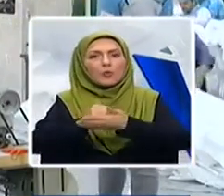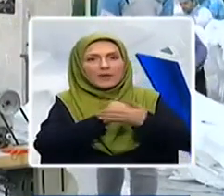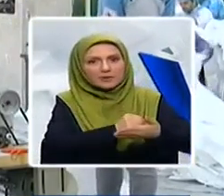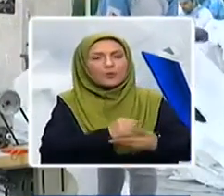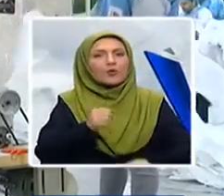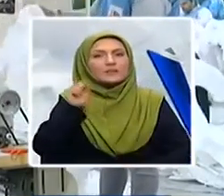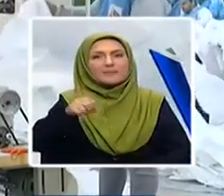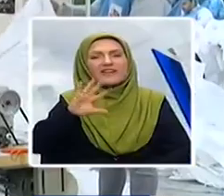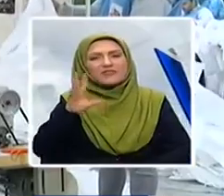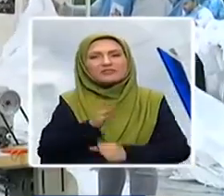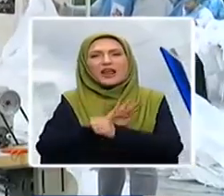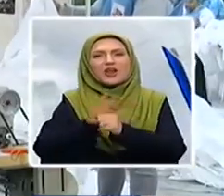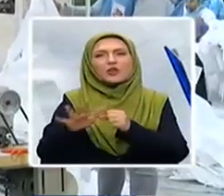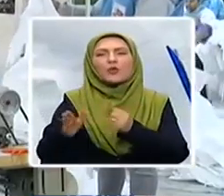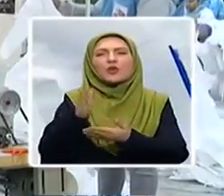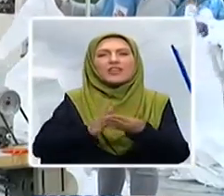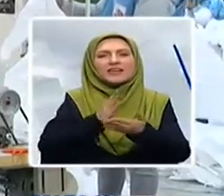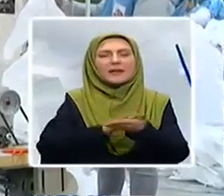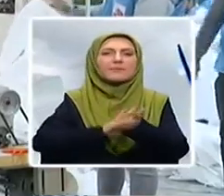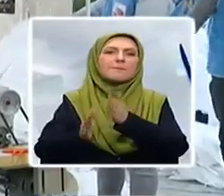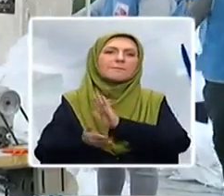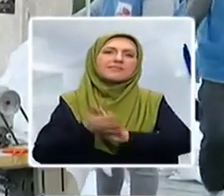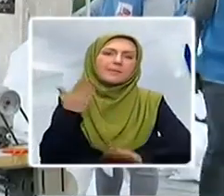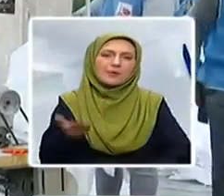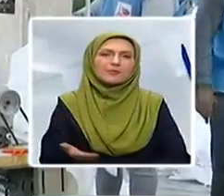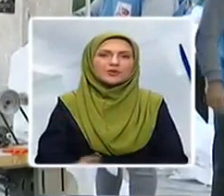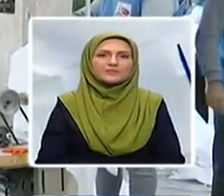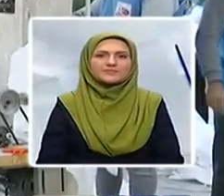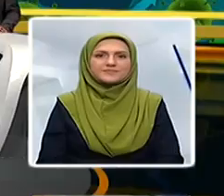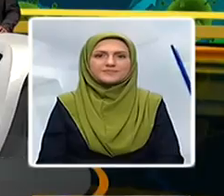کنیم. ملیحه پژمان، خبرگزاری صدا و سیما.